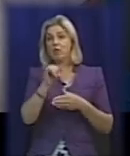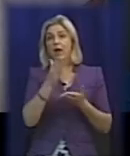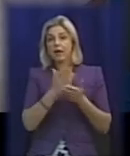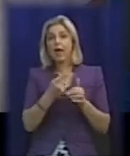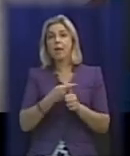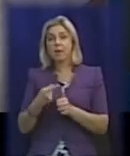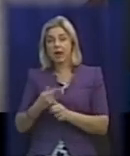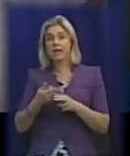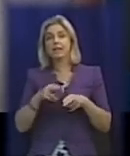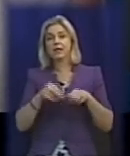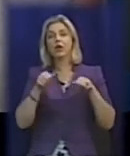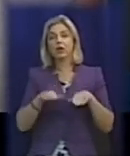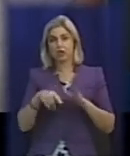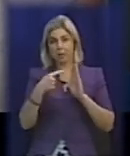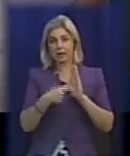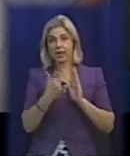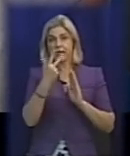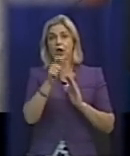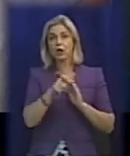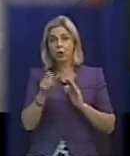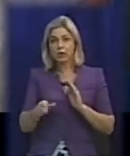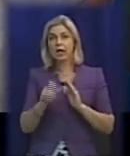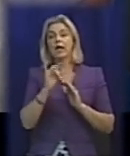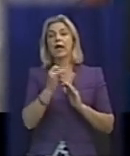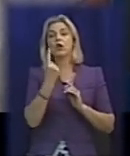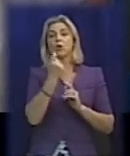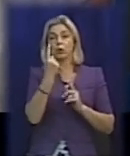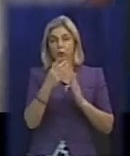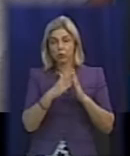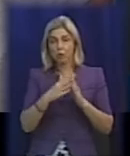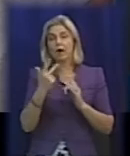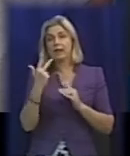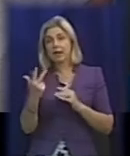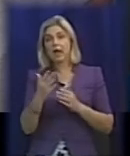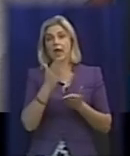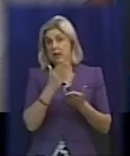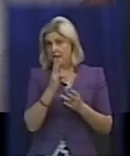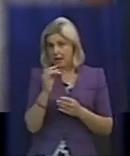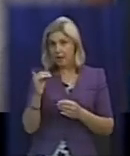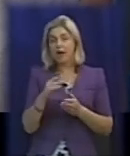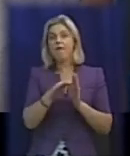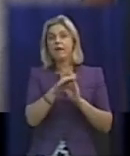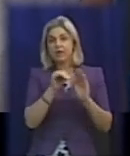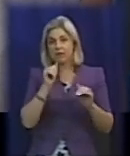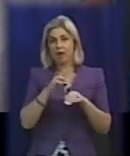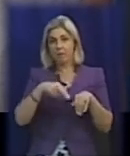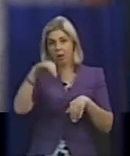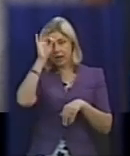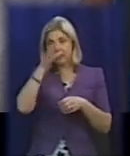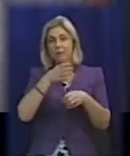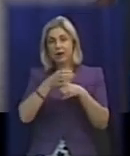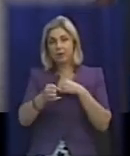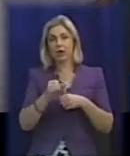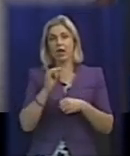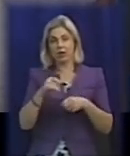питання. Три людини вирахувати з одного будинку, ще три і ще три. Ні, є поліція, визивайте, примусово, вирішуйте